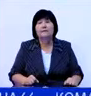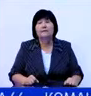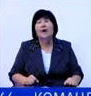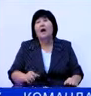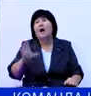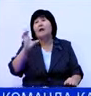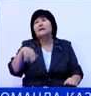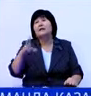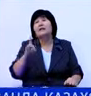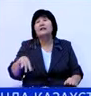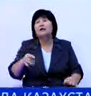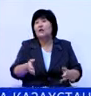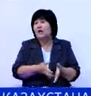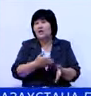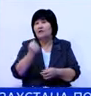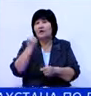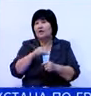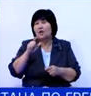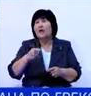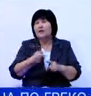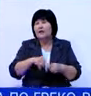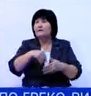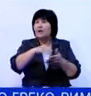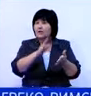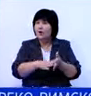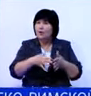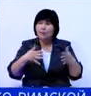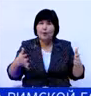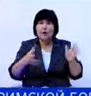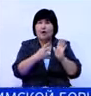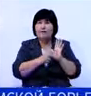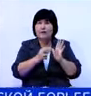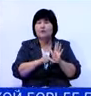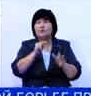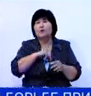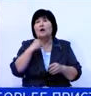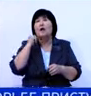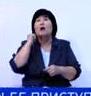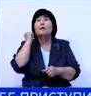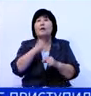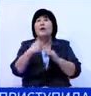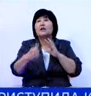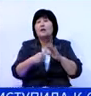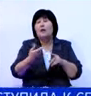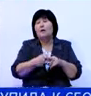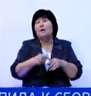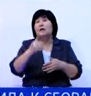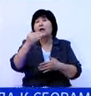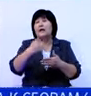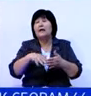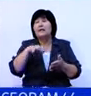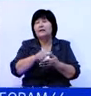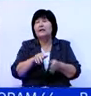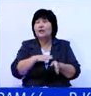А в Сырдарьинском районе не хватает рабочих, хотя зарегистрировано более 800 безработных. В рамках дорожной карты занятости